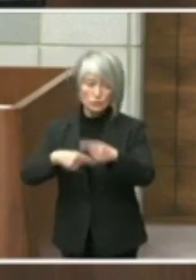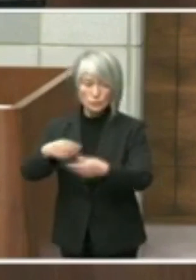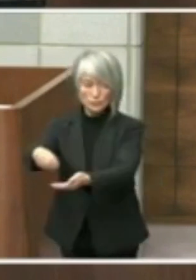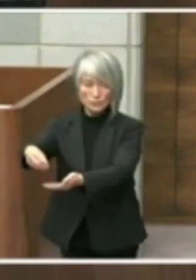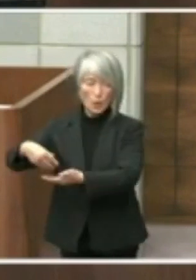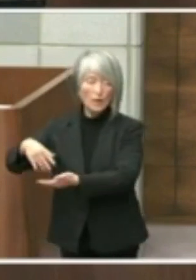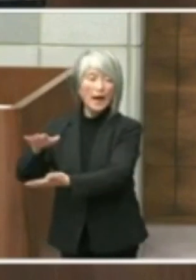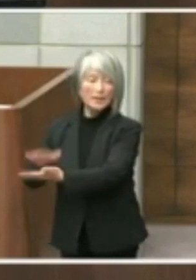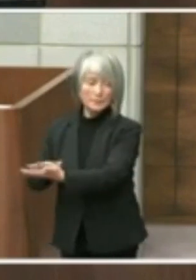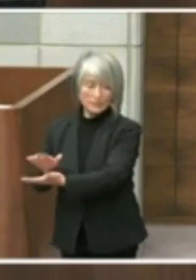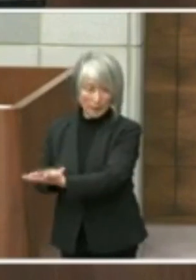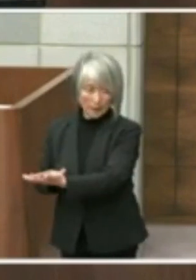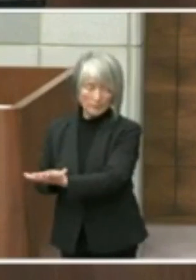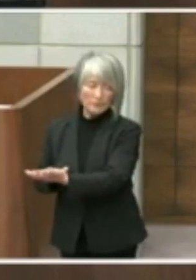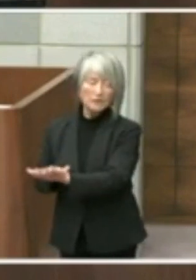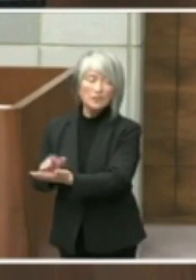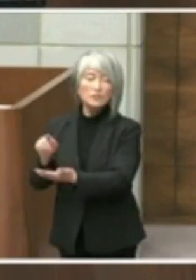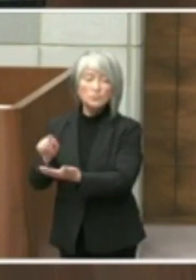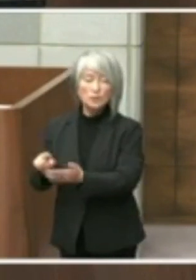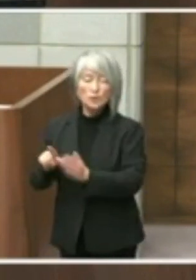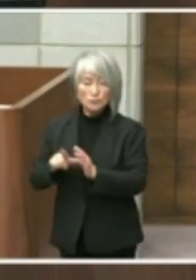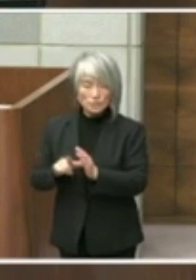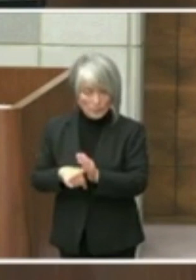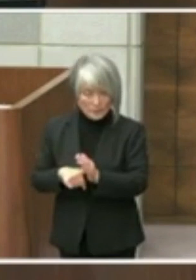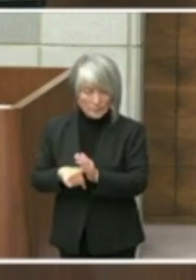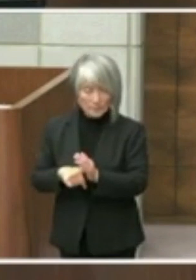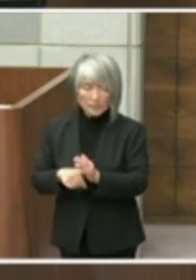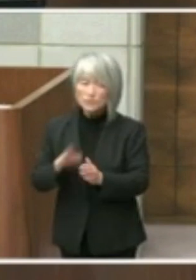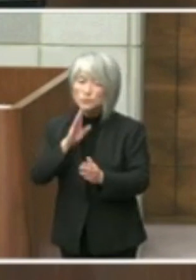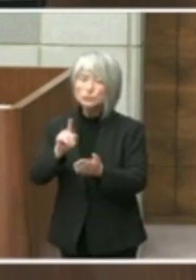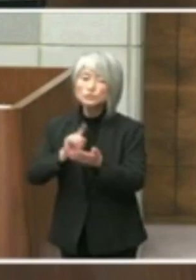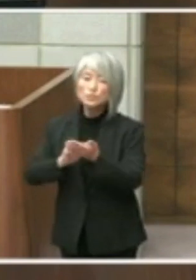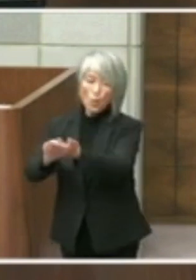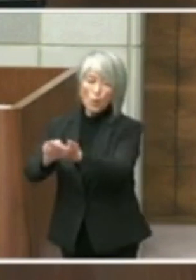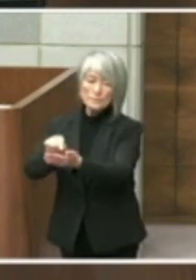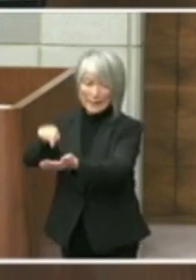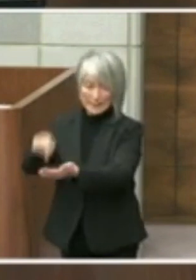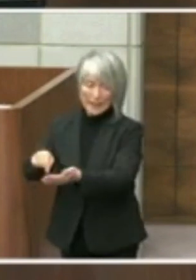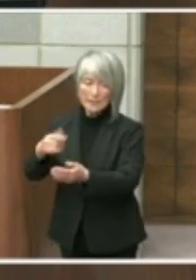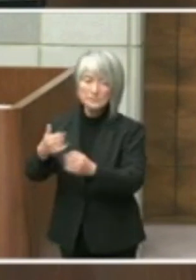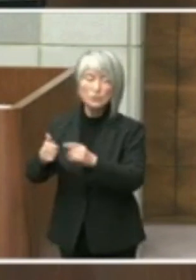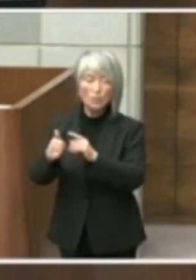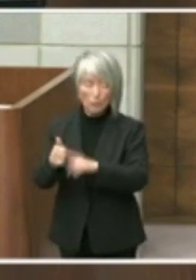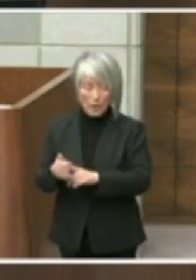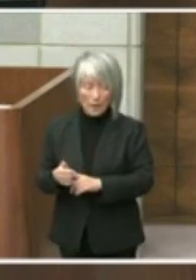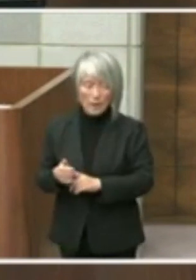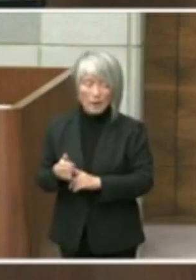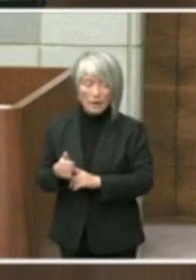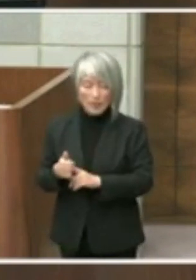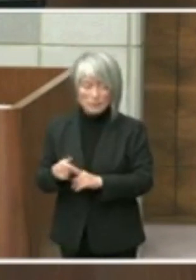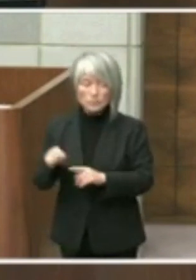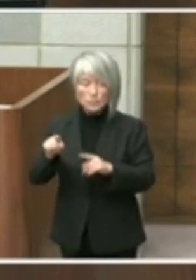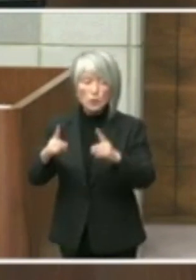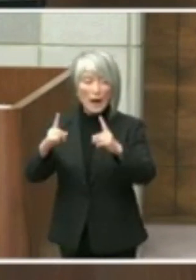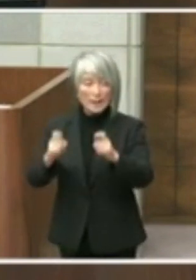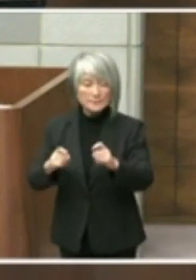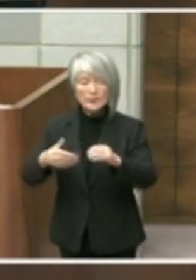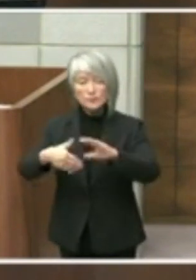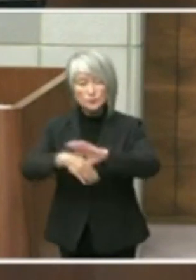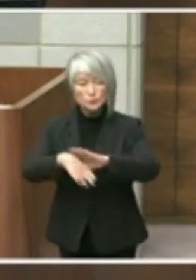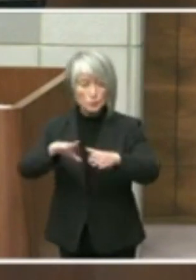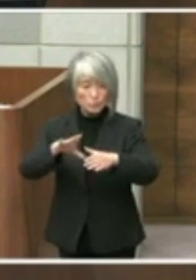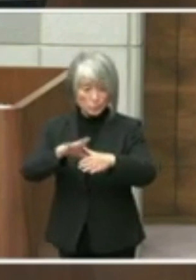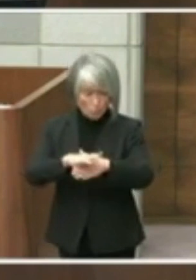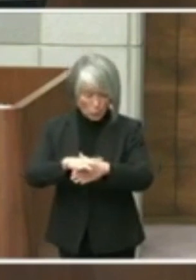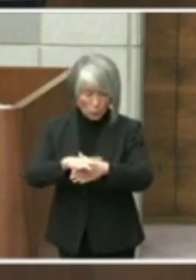ます。なお、その際、通報された方からは、当該挨拶文書を写した